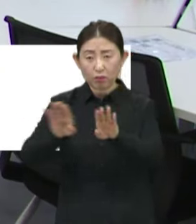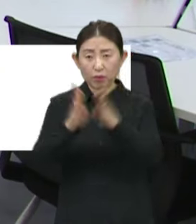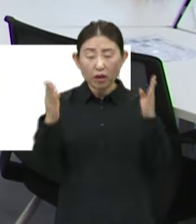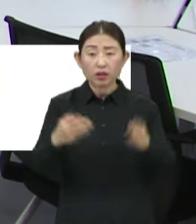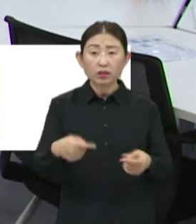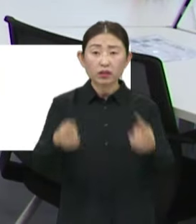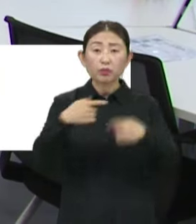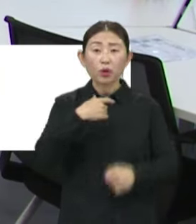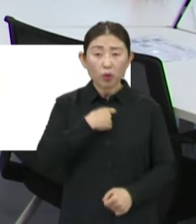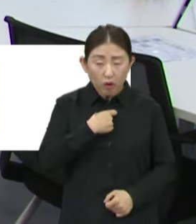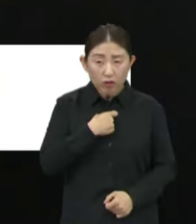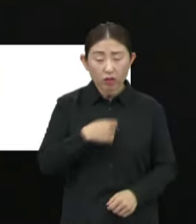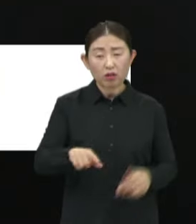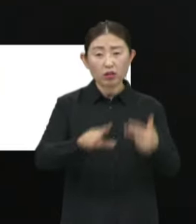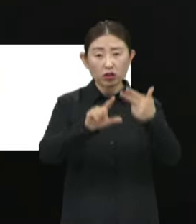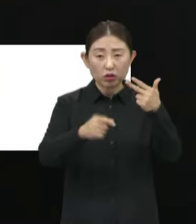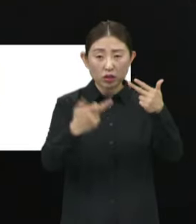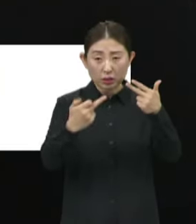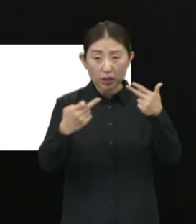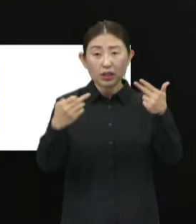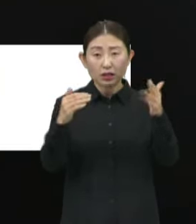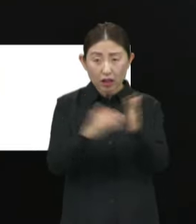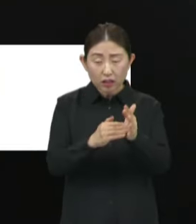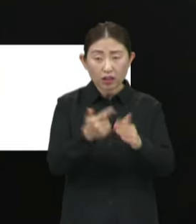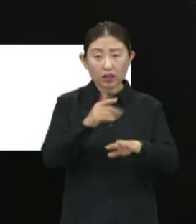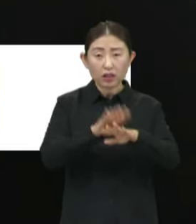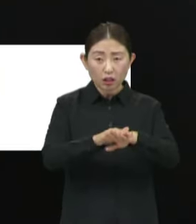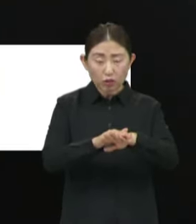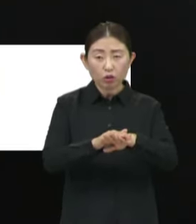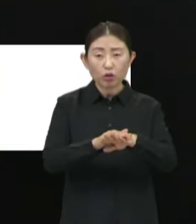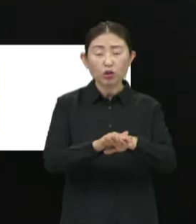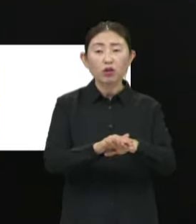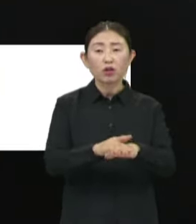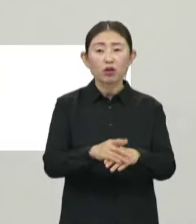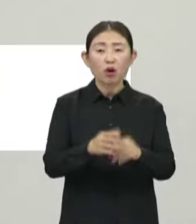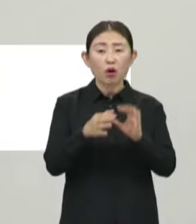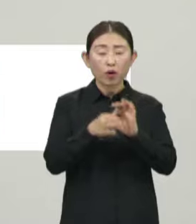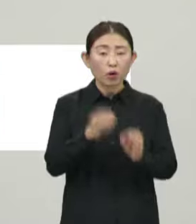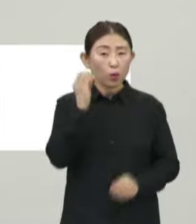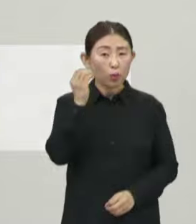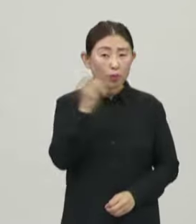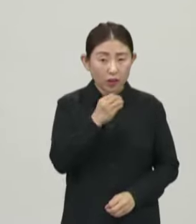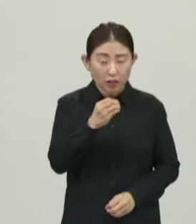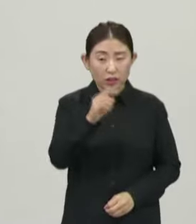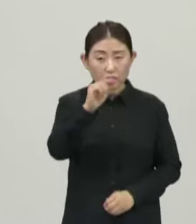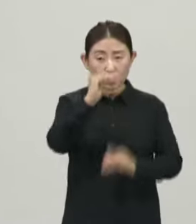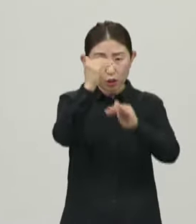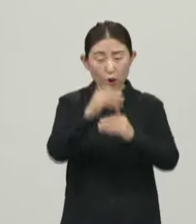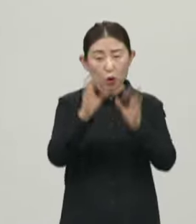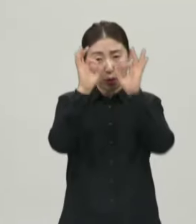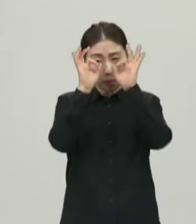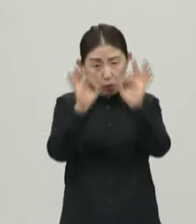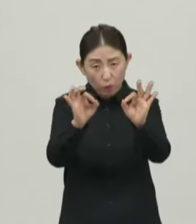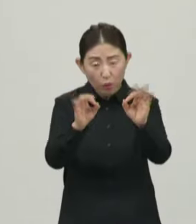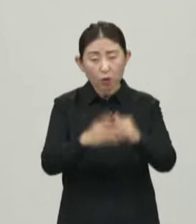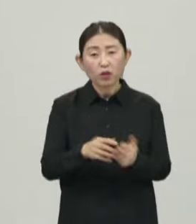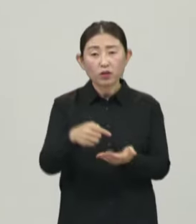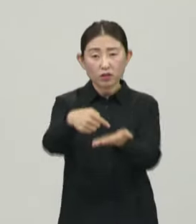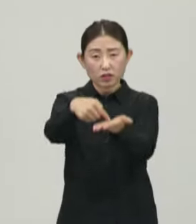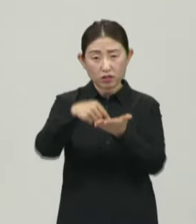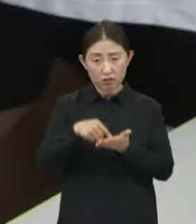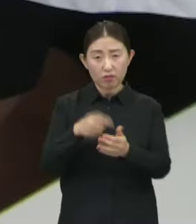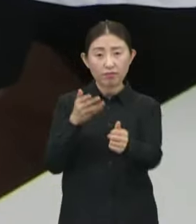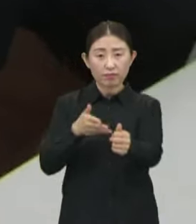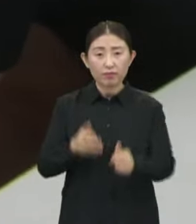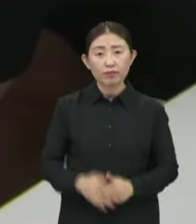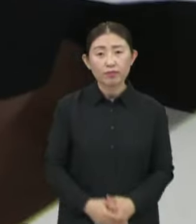참여를 원하는 업체는 다음 달 12일까지 대전시 중소기업지원 포털 대전비지에서 모집 공고를 확인한 뒤